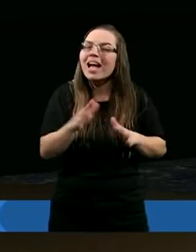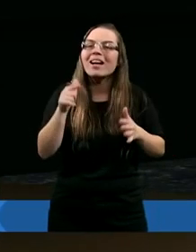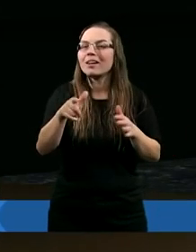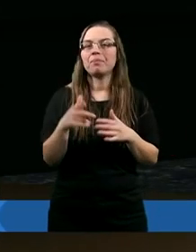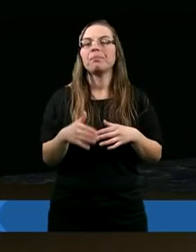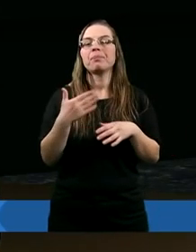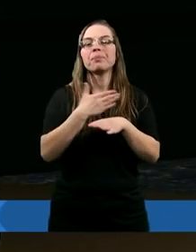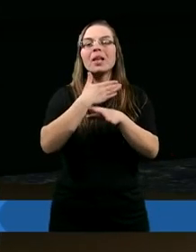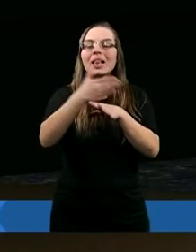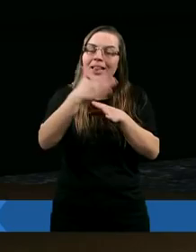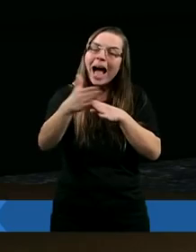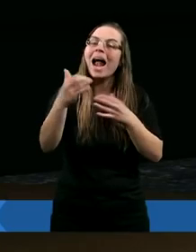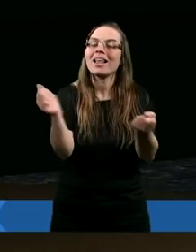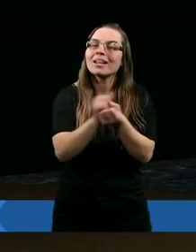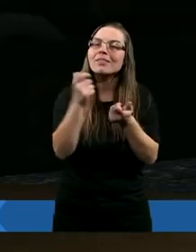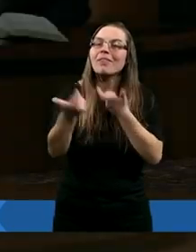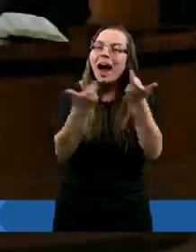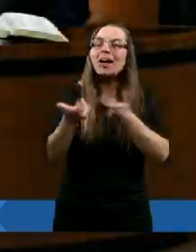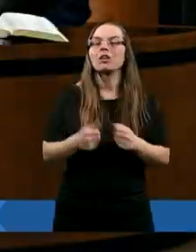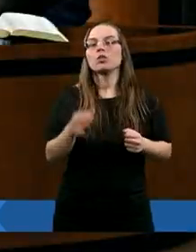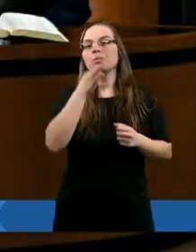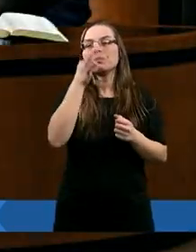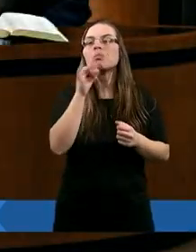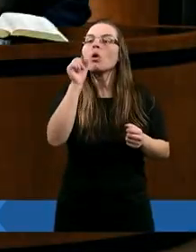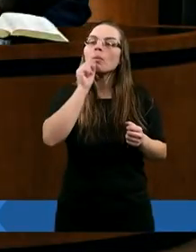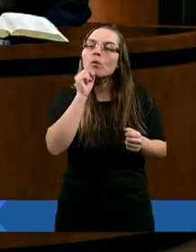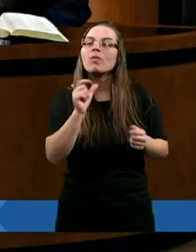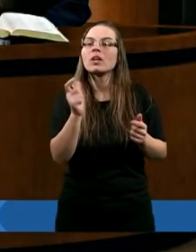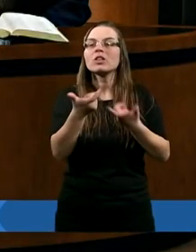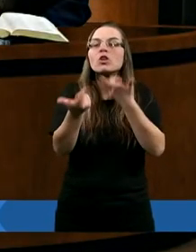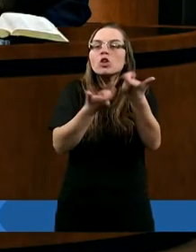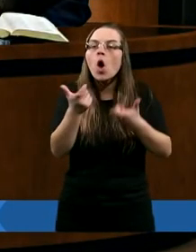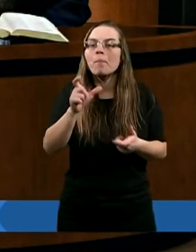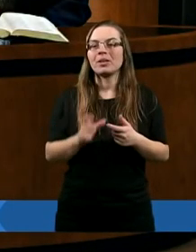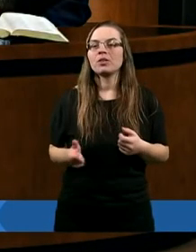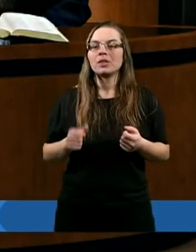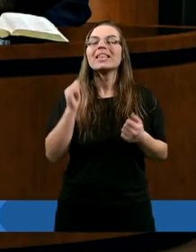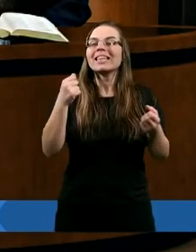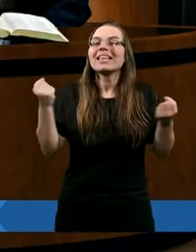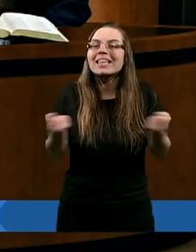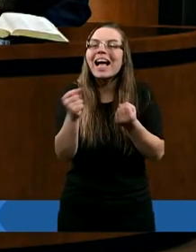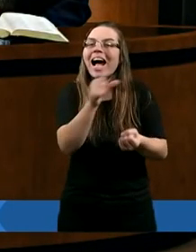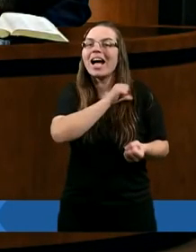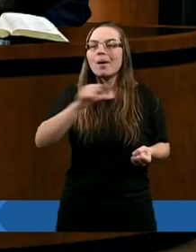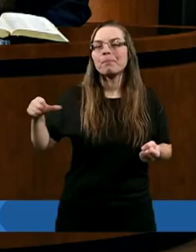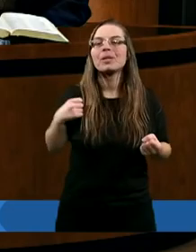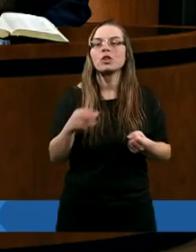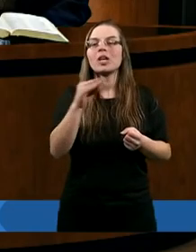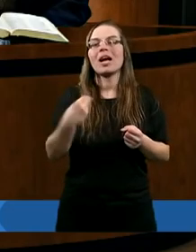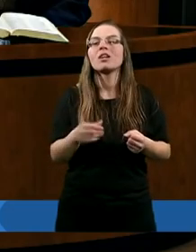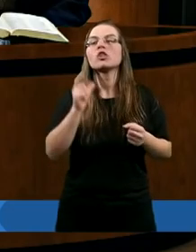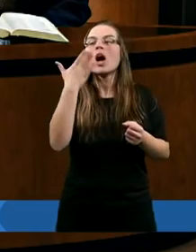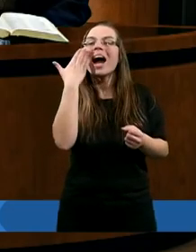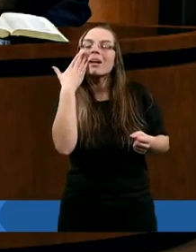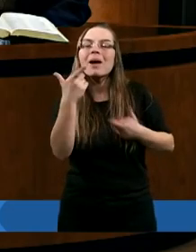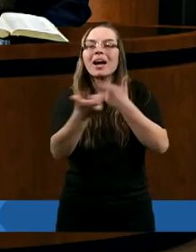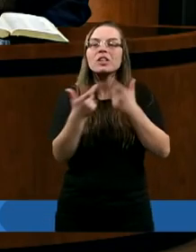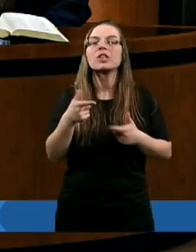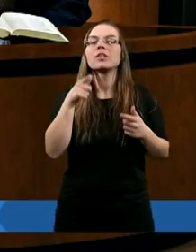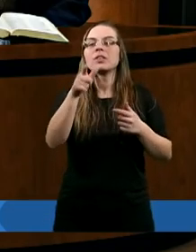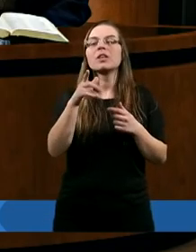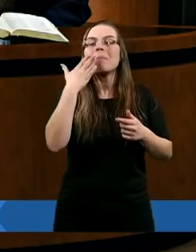Dzieło Ducha Świętego jest pewien proces, dlatego że przebywamy bezpośrednio z Bogiem i stajemy się, możemy powiedzieć, coraz bardziej święci,